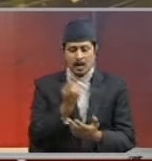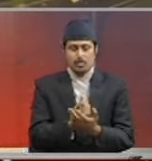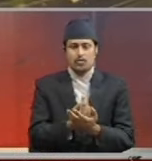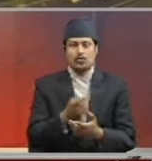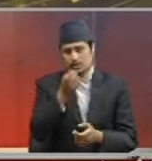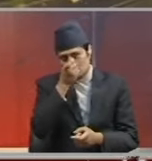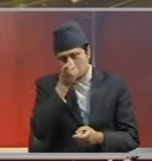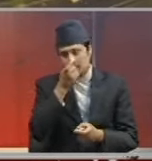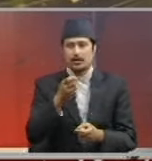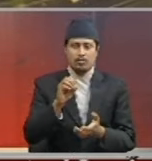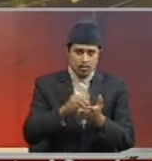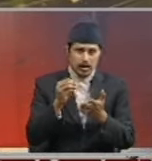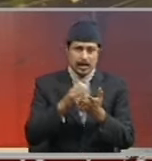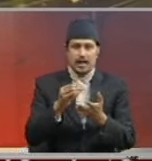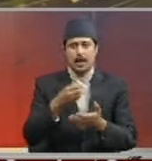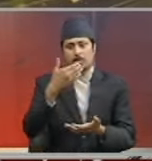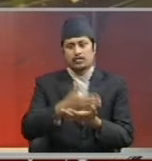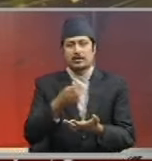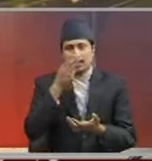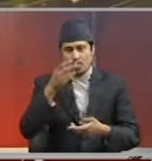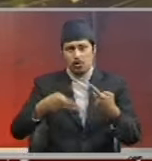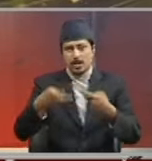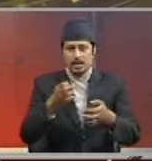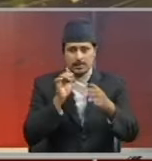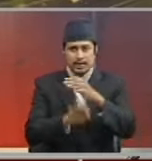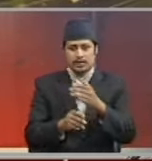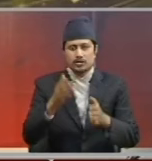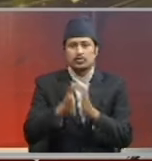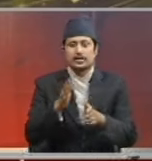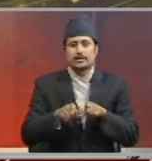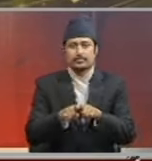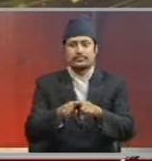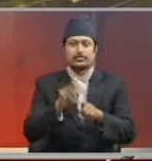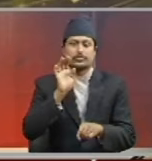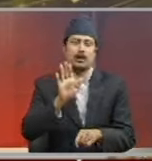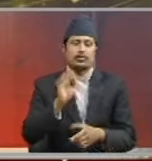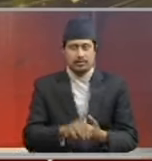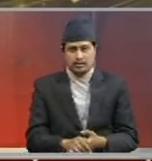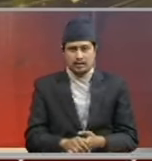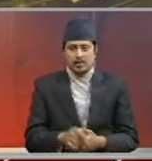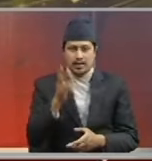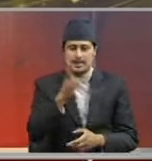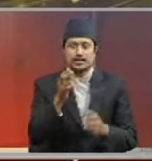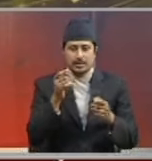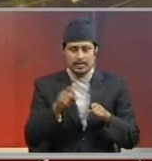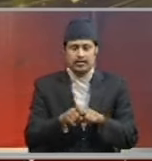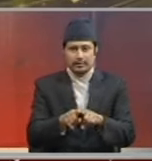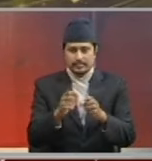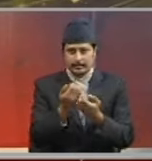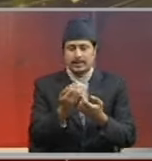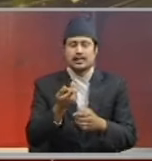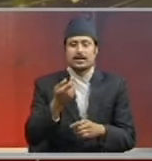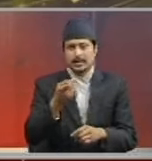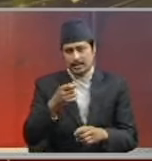काठमाडौँ चितवन पोखरा र लुम्बिनीमा होटल सञ्चालनको योजना समेत उनीहरूको छ यसै गरी चितवनमा कृषि